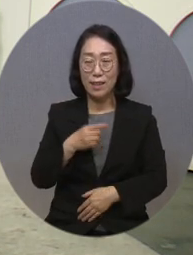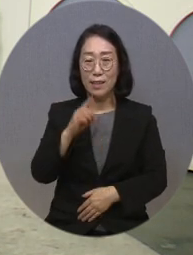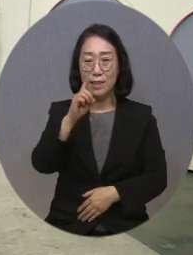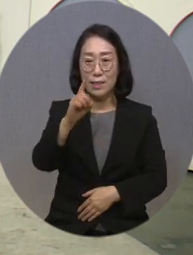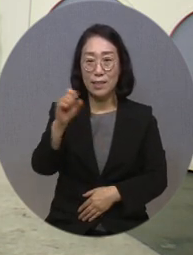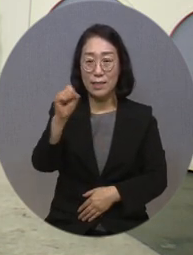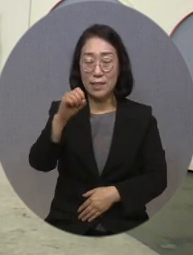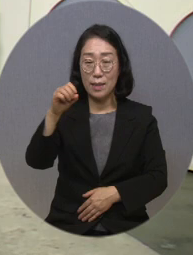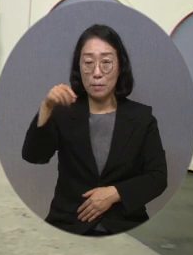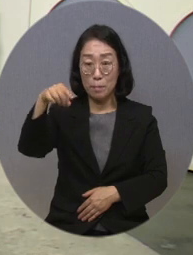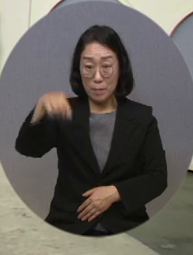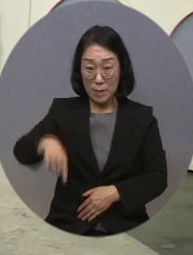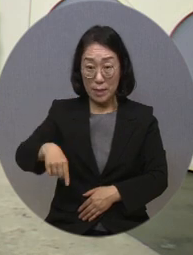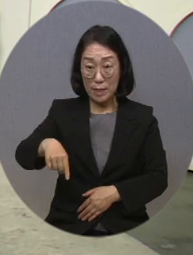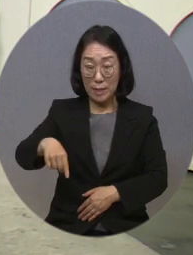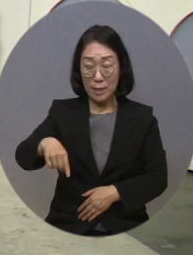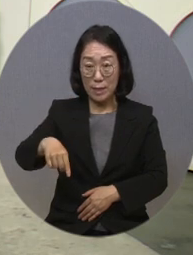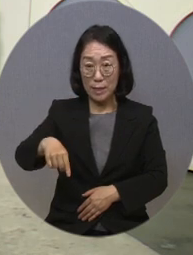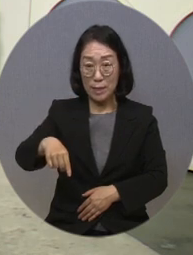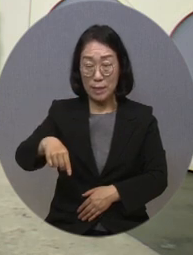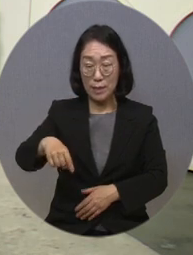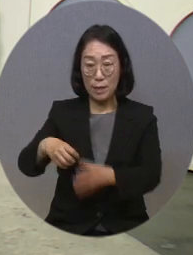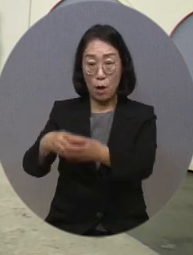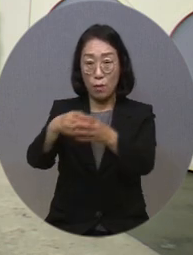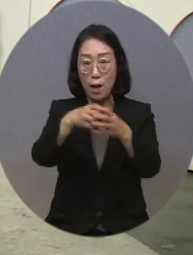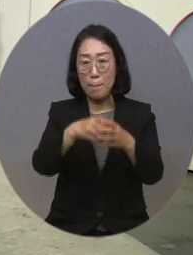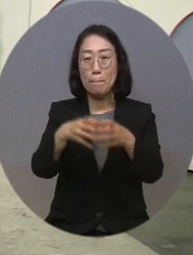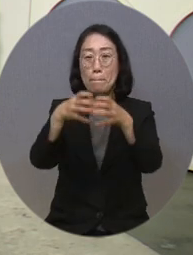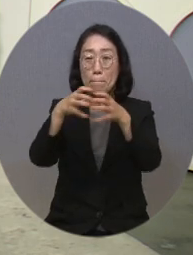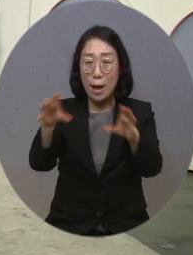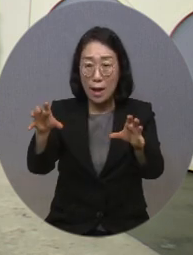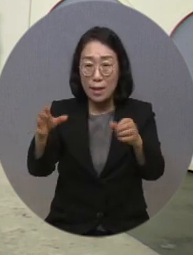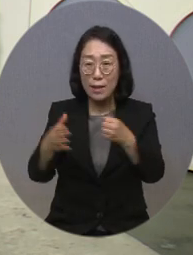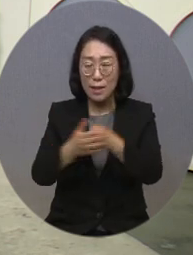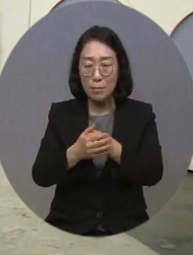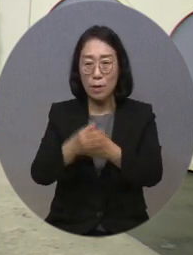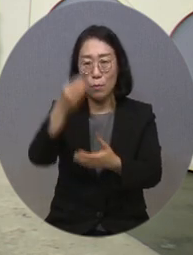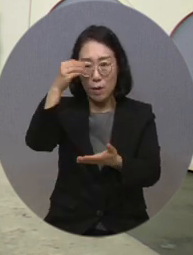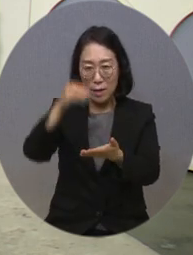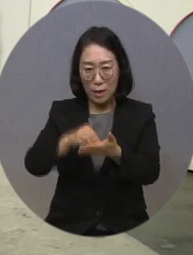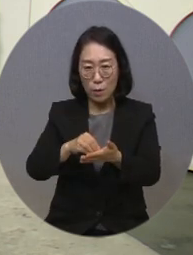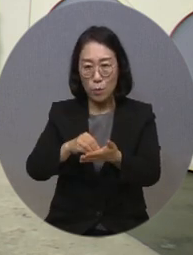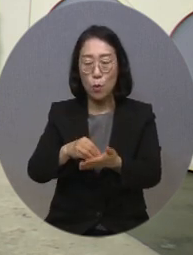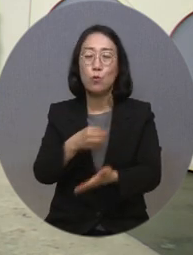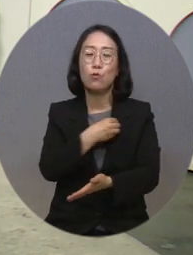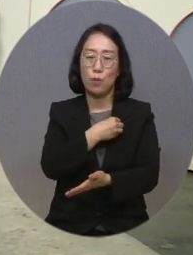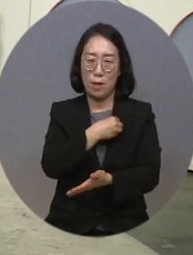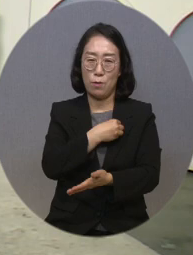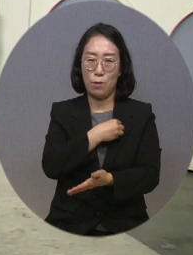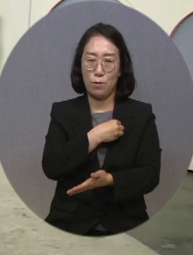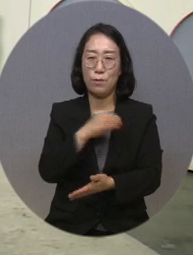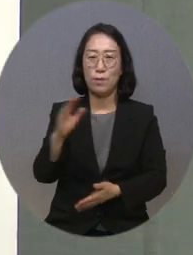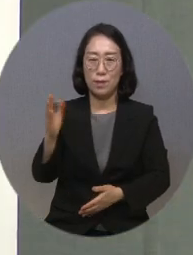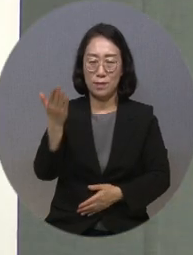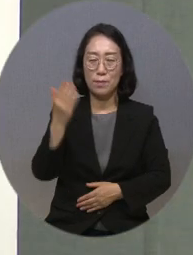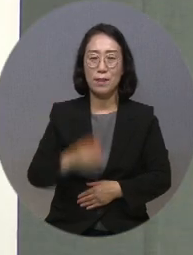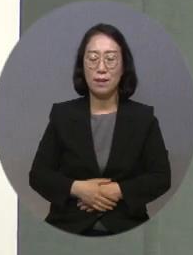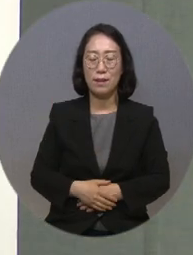공조가 깨졌기 때문에 공조가 깨지면서 바람. 저는 저 당으로 돌아왔습니다. 국회의원으로 네. 다시 돌아왔습니다. 그렇죠.